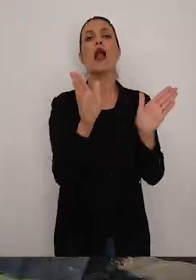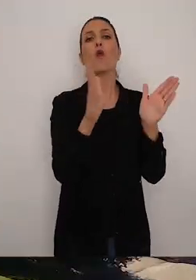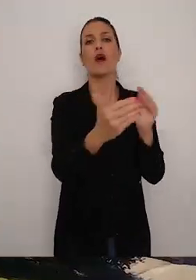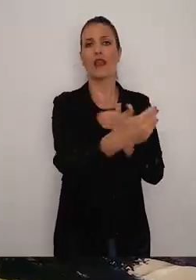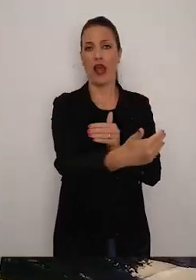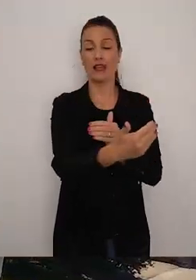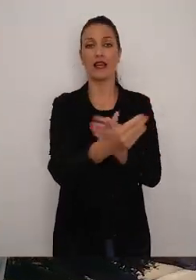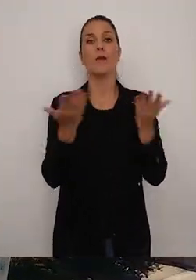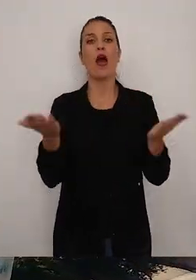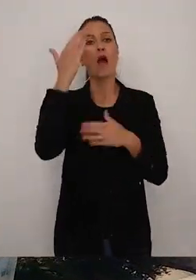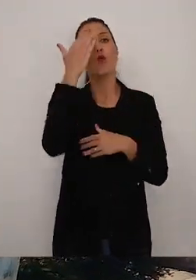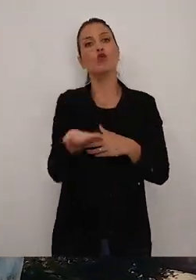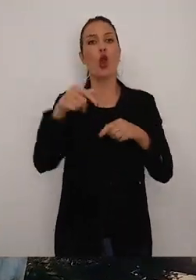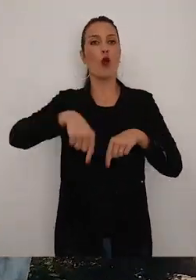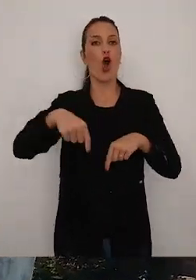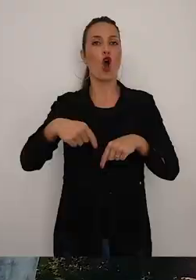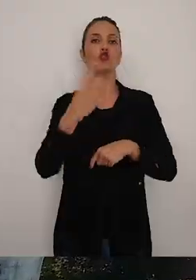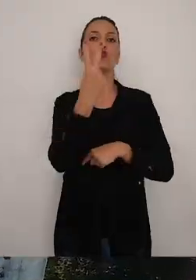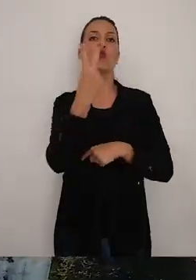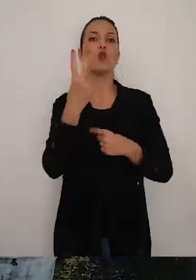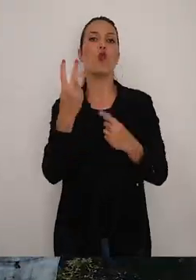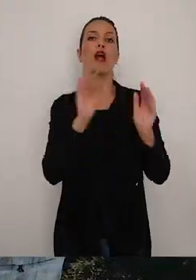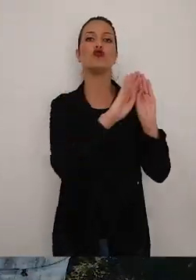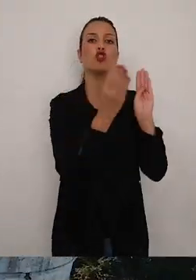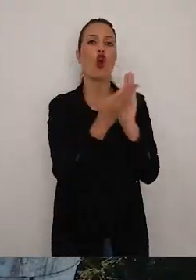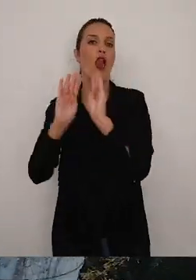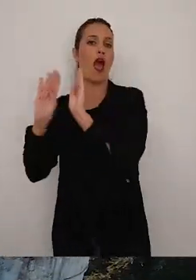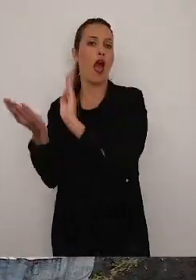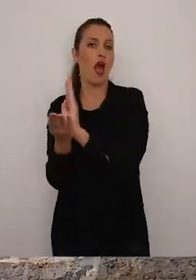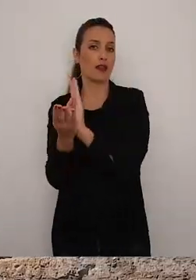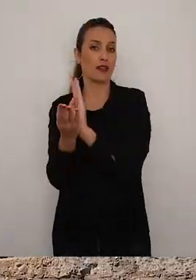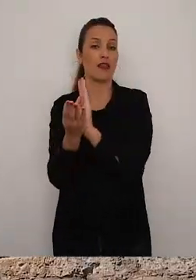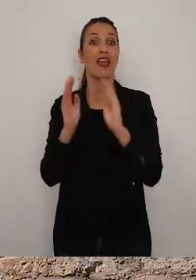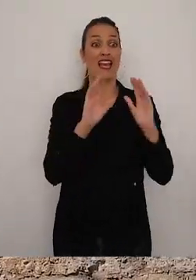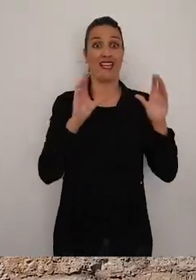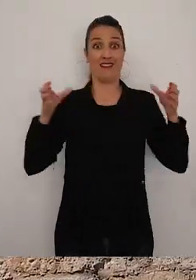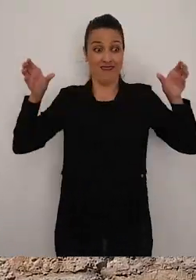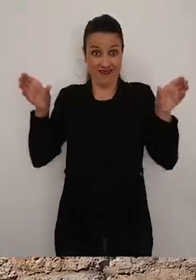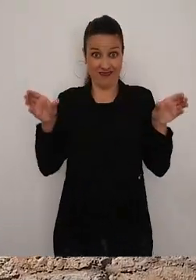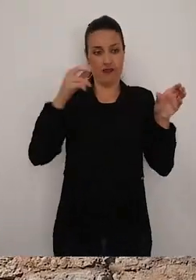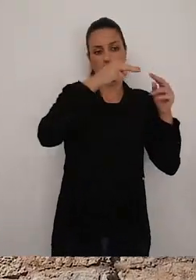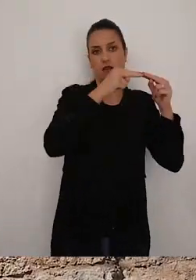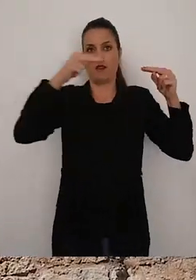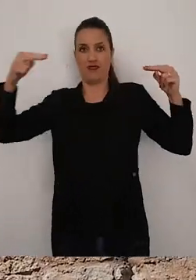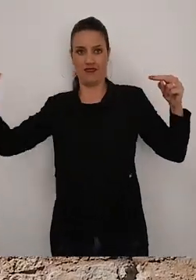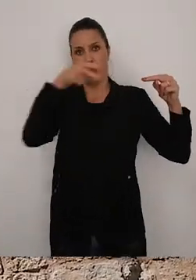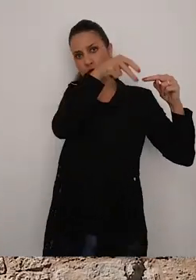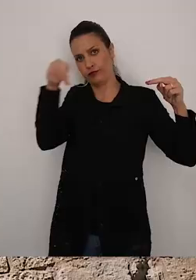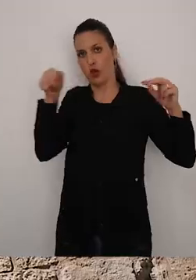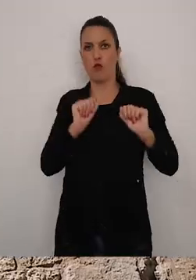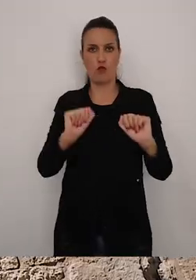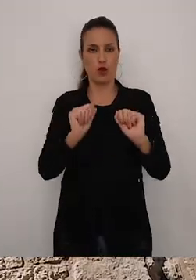quadrata. Oggi purtroppo ne rimangono in piedi solo due circolari, collegate tra loro da una cortina semidiroccata.